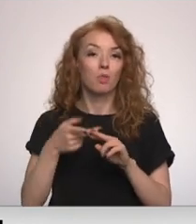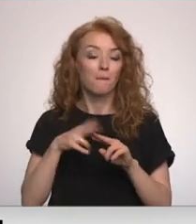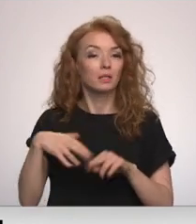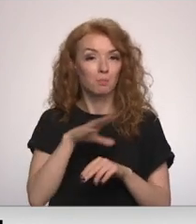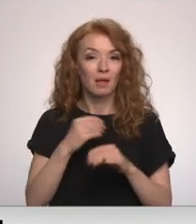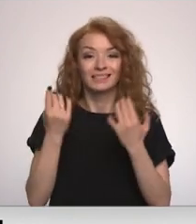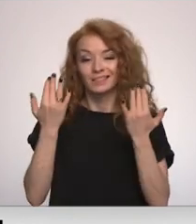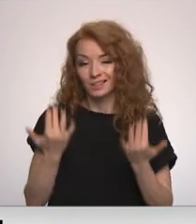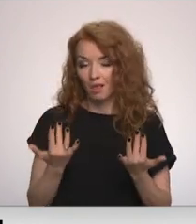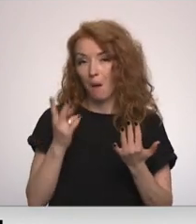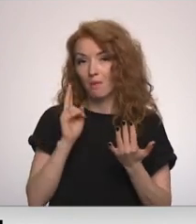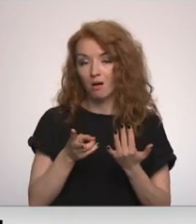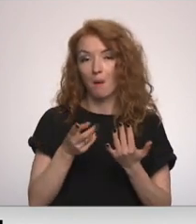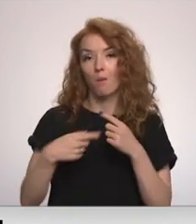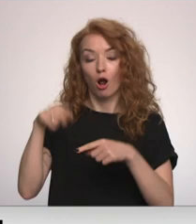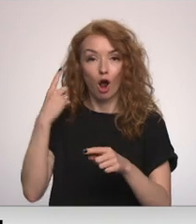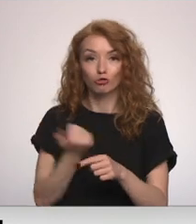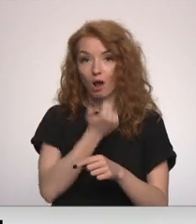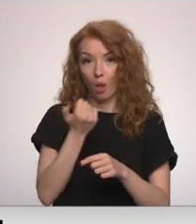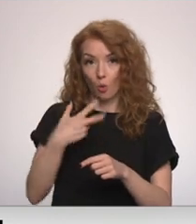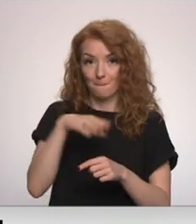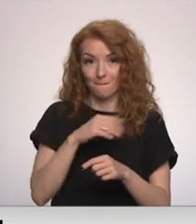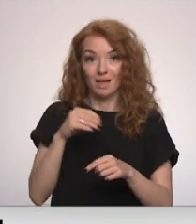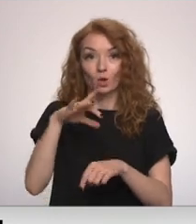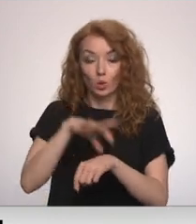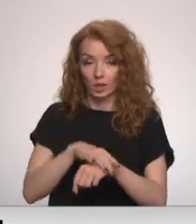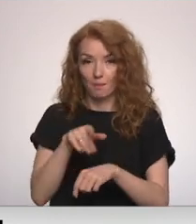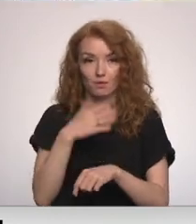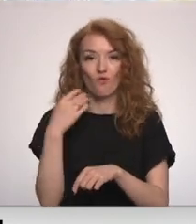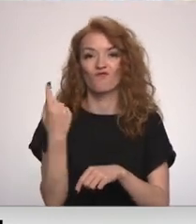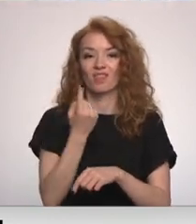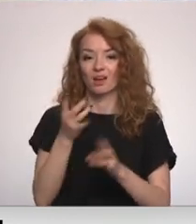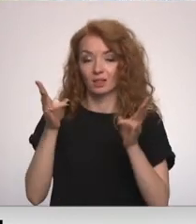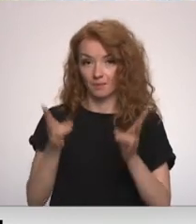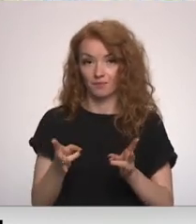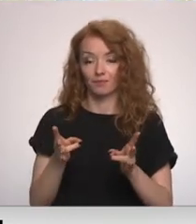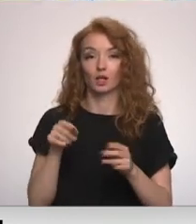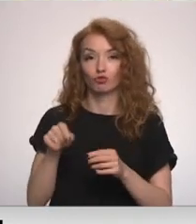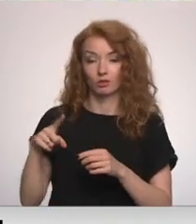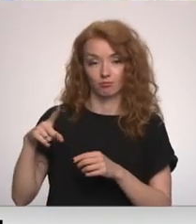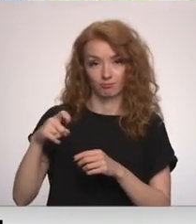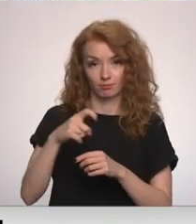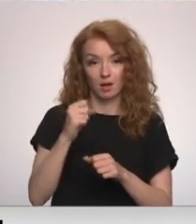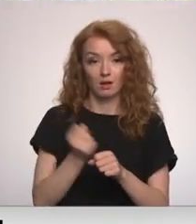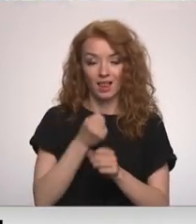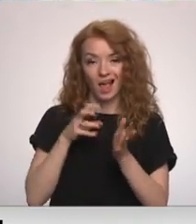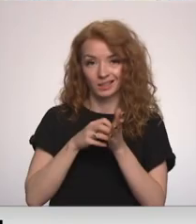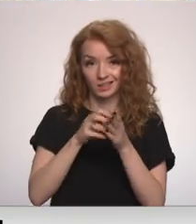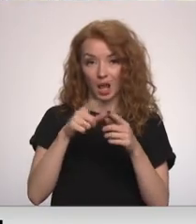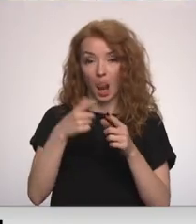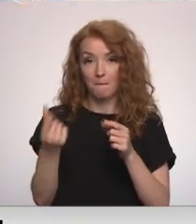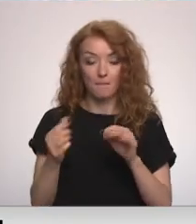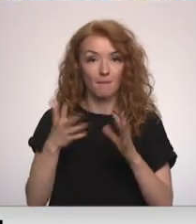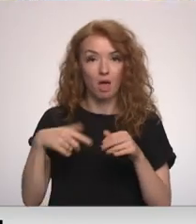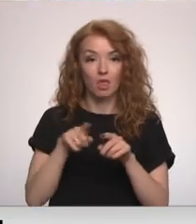varam secināt, ka pagājušā gadā tas, ko mēs konstatējam, tas nebija vienīgais gadījums. Zeltvēdera mūķene nevien noēd koku lapas, bet